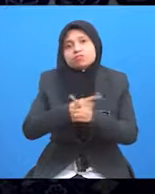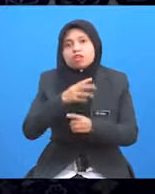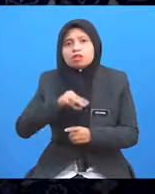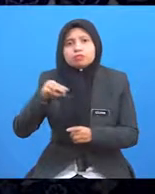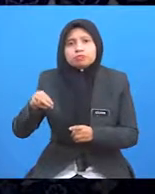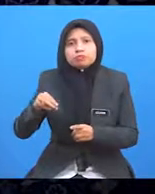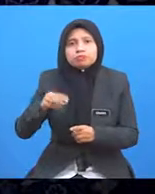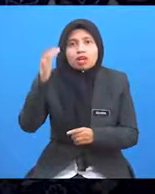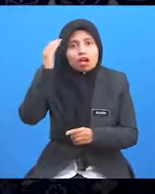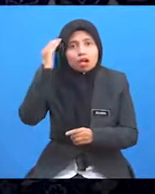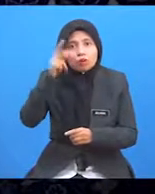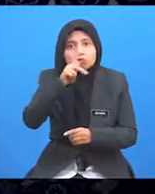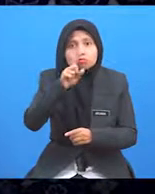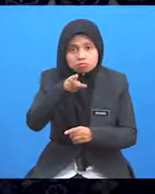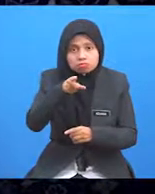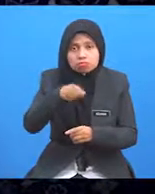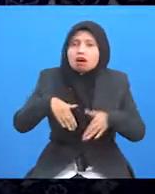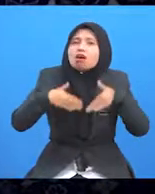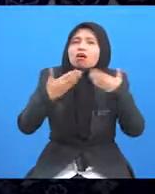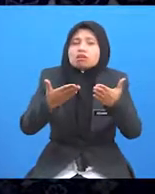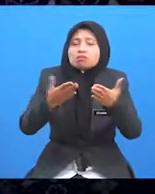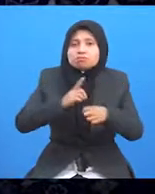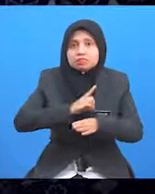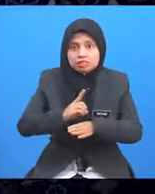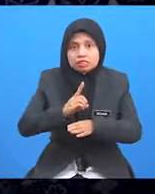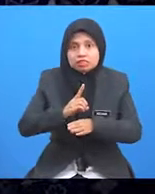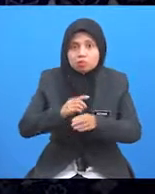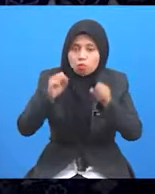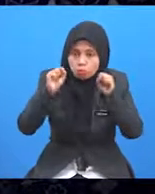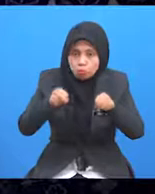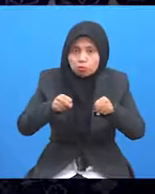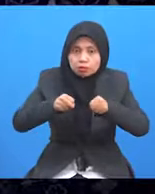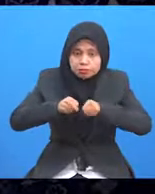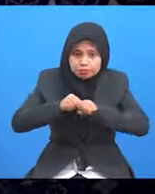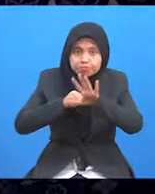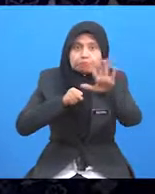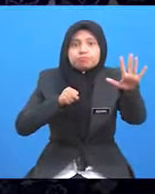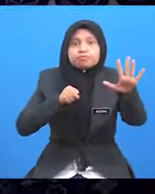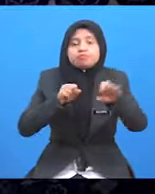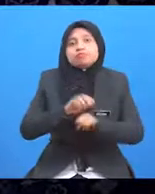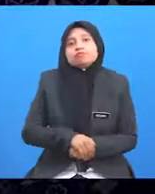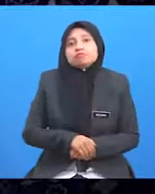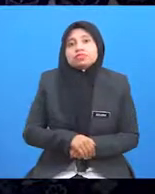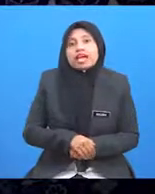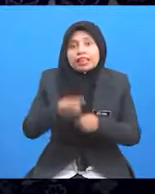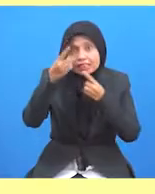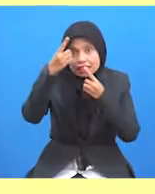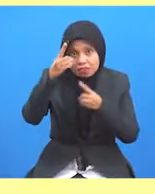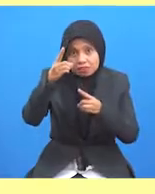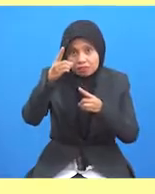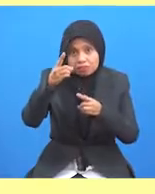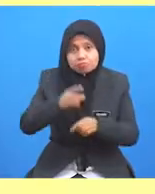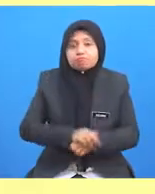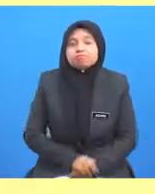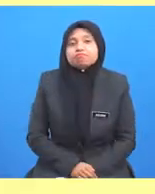Murid-murid, tahukah kamu bagaimana agama Islam boleh berkembang? Ya,